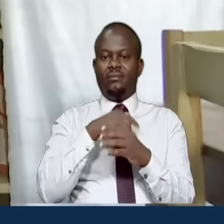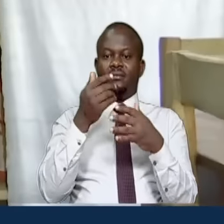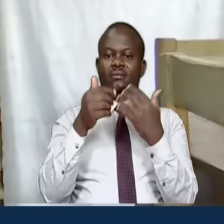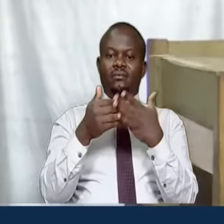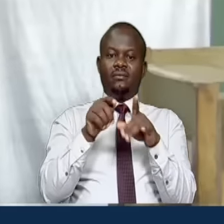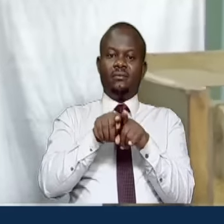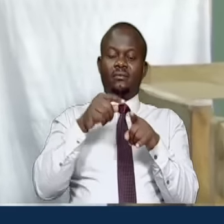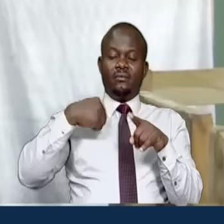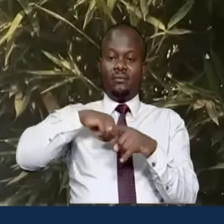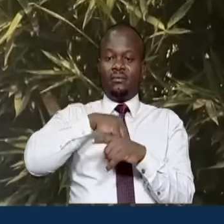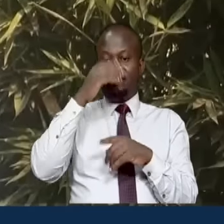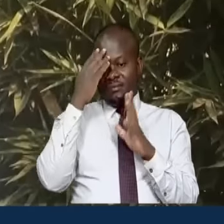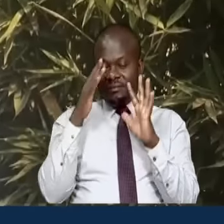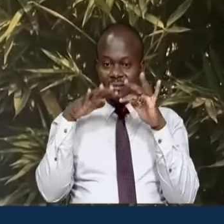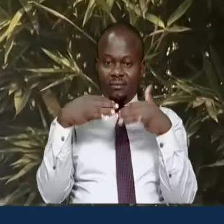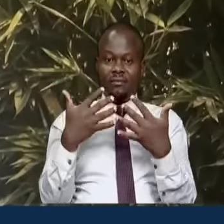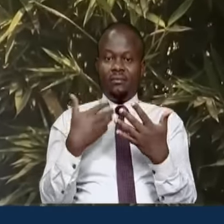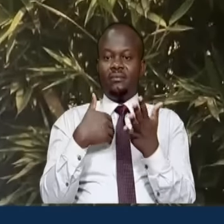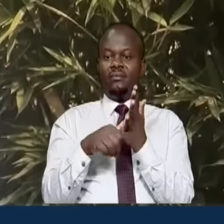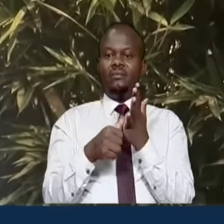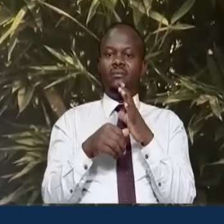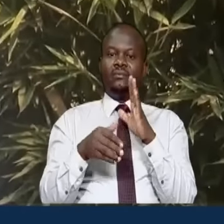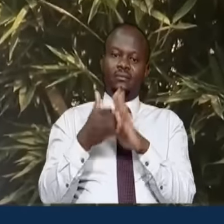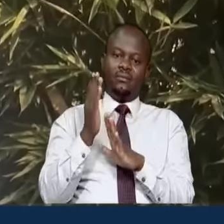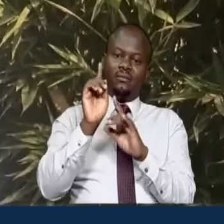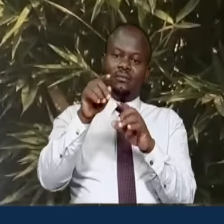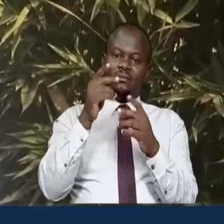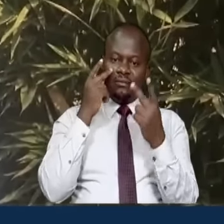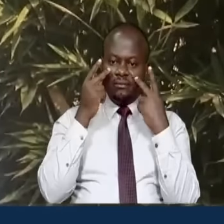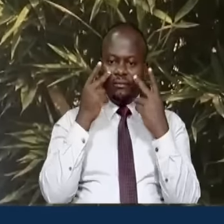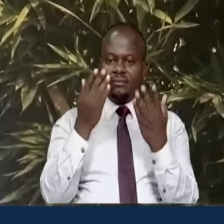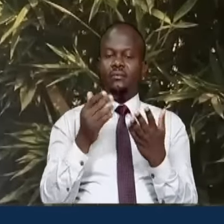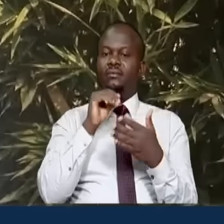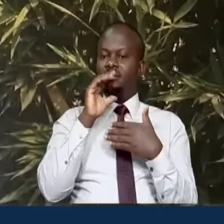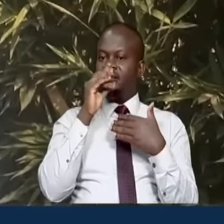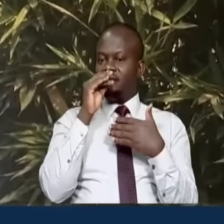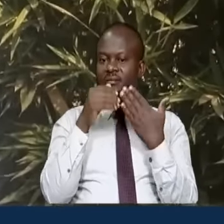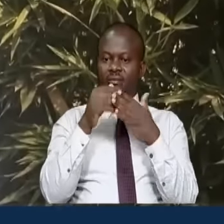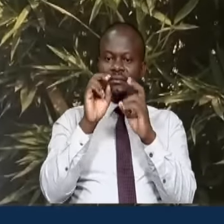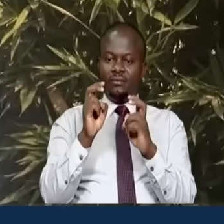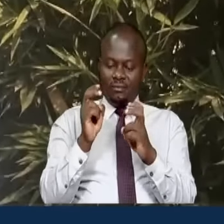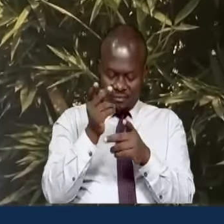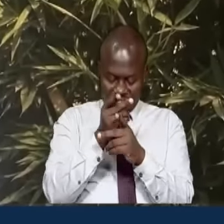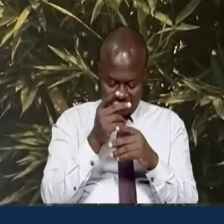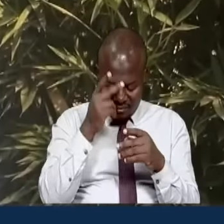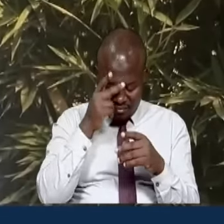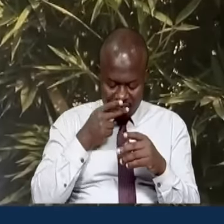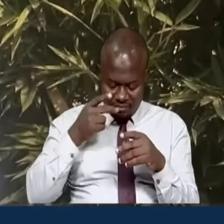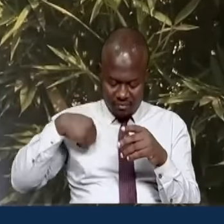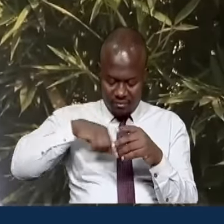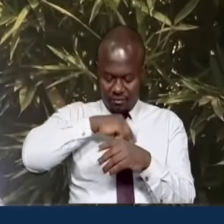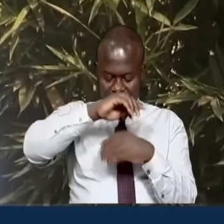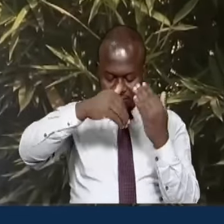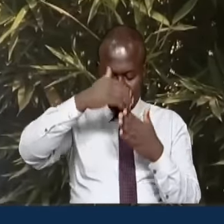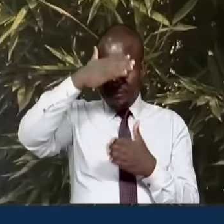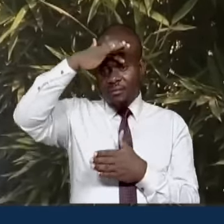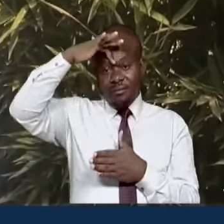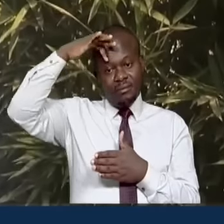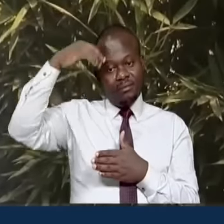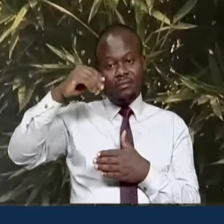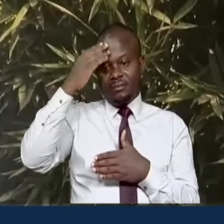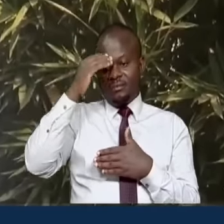nkuvuga ukuntu yaramutse yagize ikibazo ubwo nyine ngomba kwihutira kujya kumureba ntabwo rero navuga ngo kwita ku mubyeyi biramvuna kuko ni umubyeyi